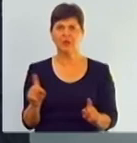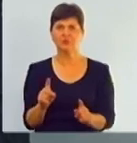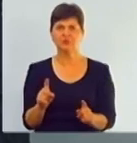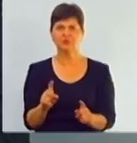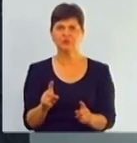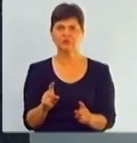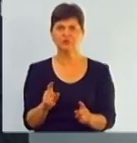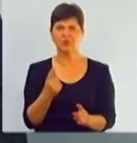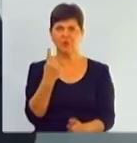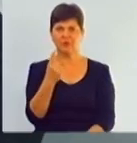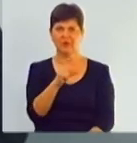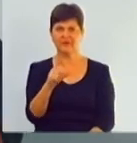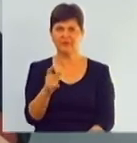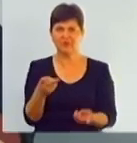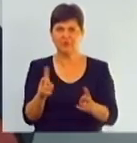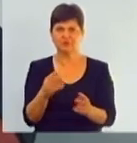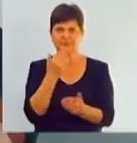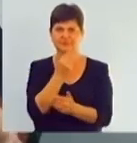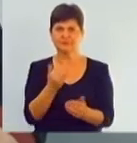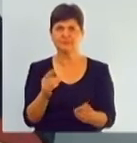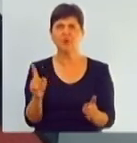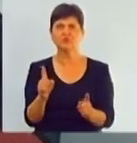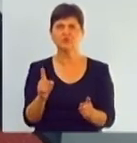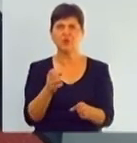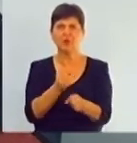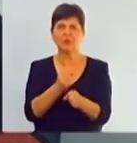буквально хвилина до завершення ефіру, щодо кадрів, щодо